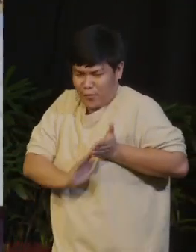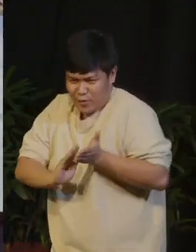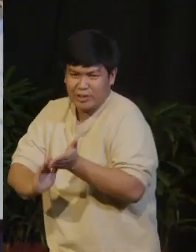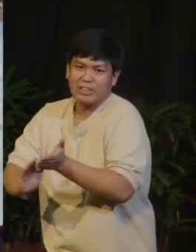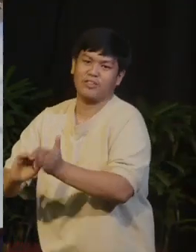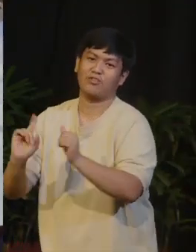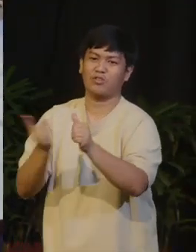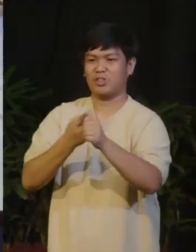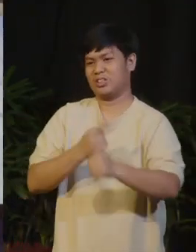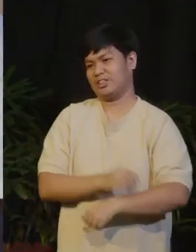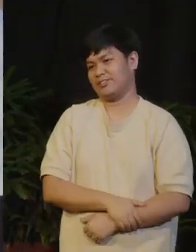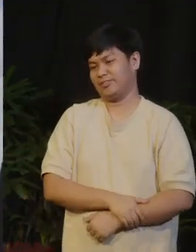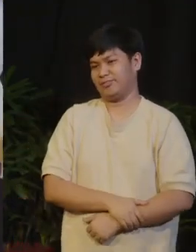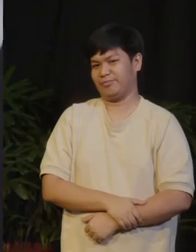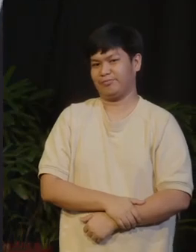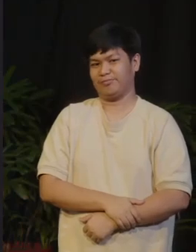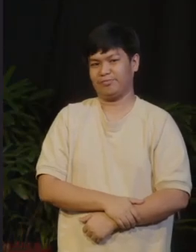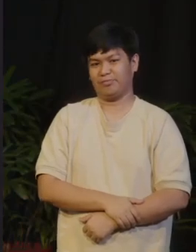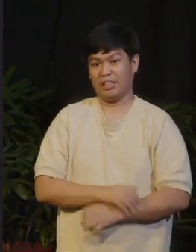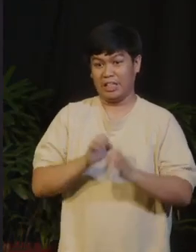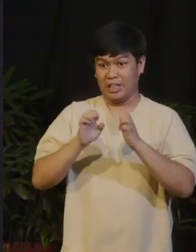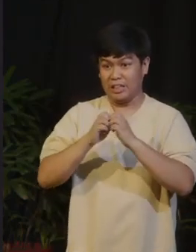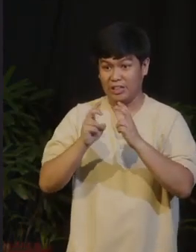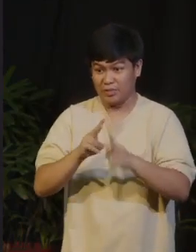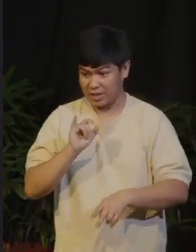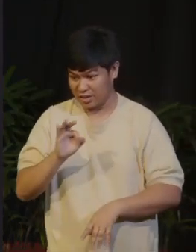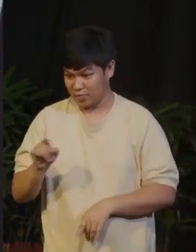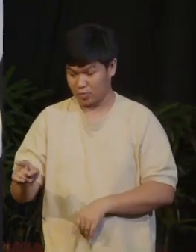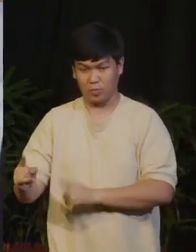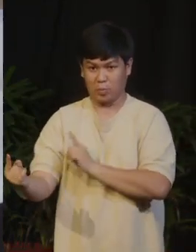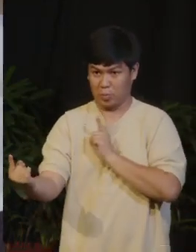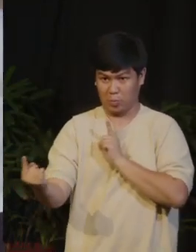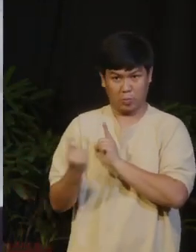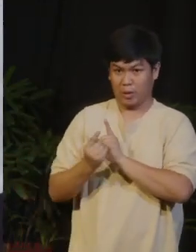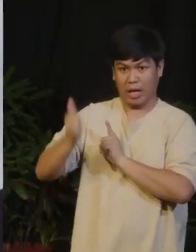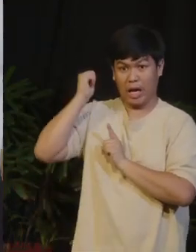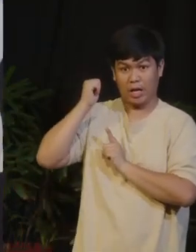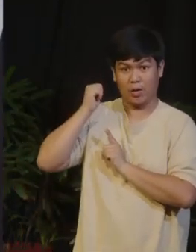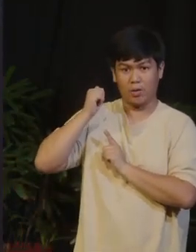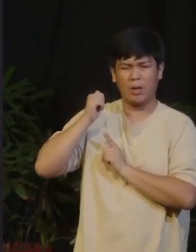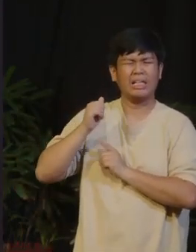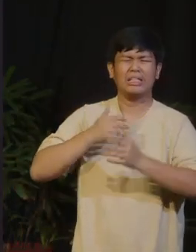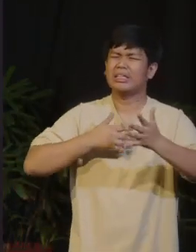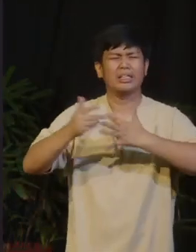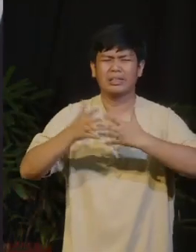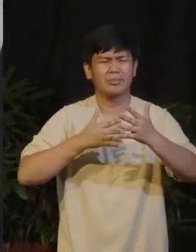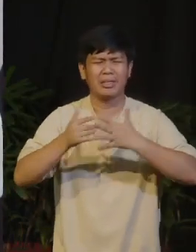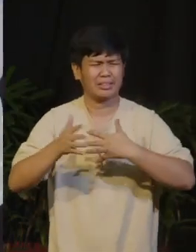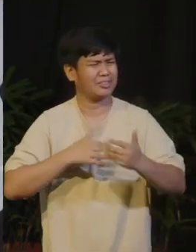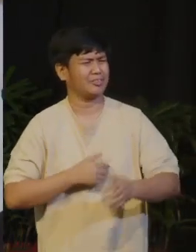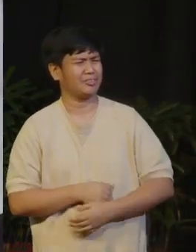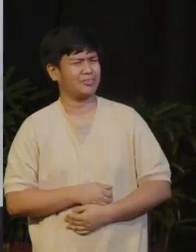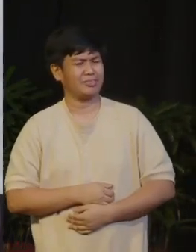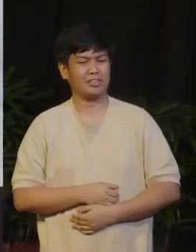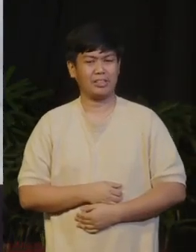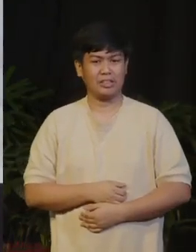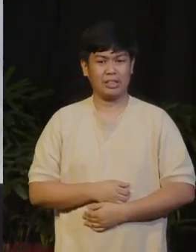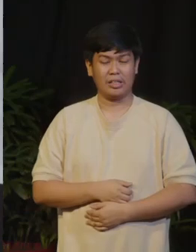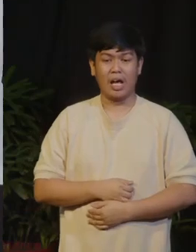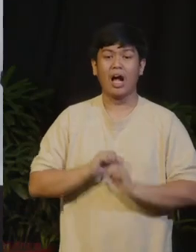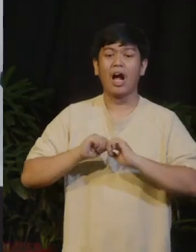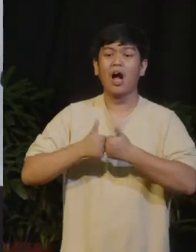tayong magpatawad kahit na hindi sila humihingi ng kapatawaran. Ang problema lang, mahirap